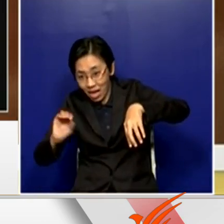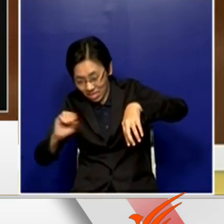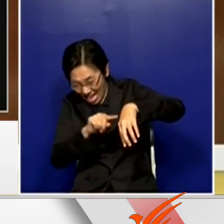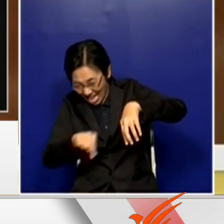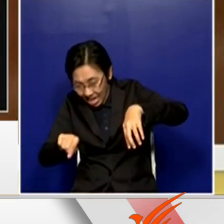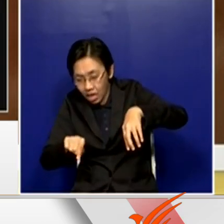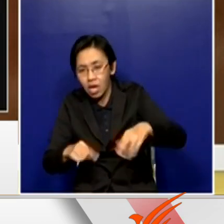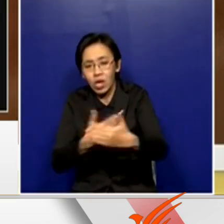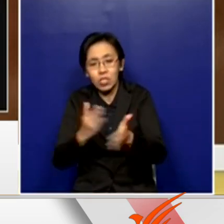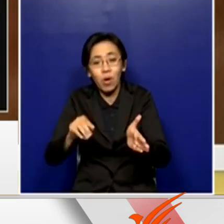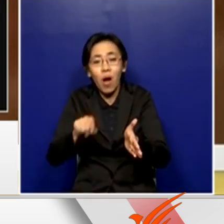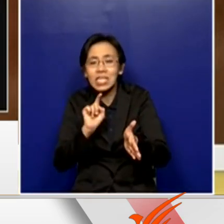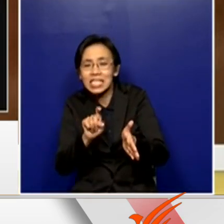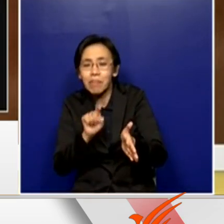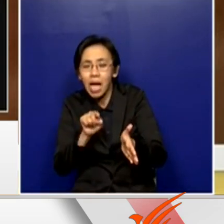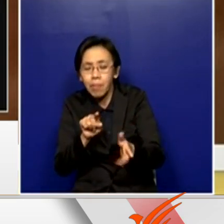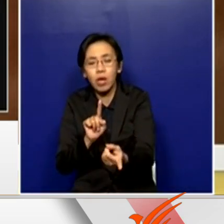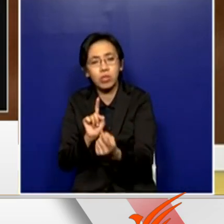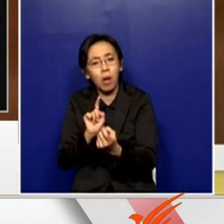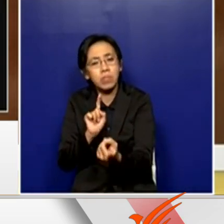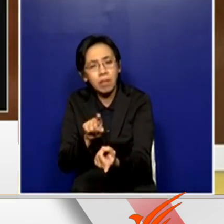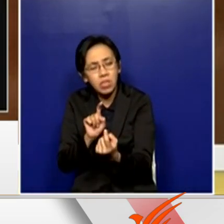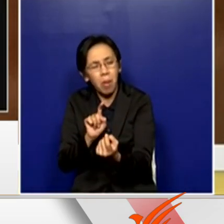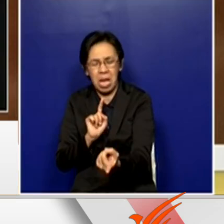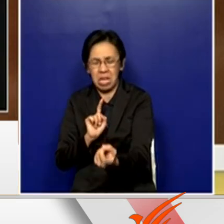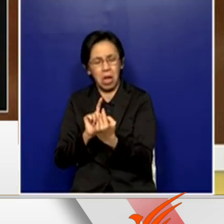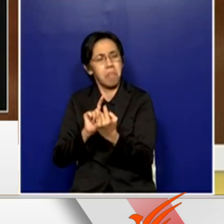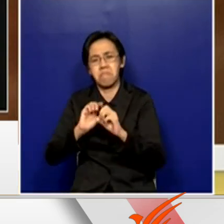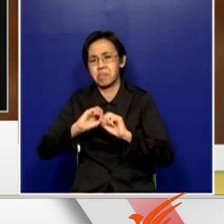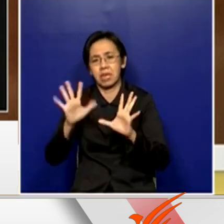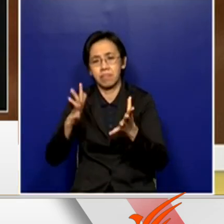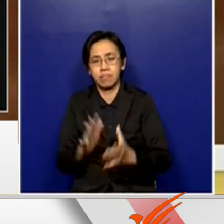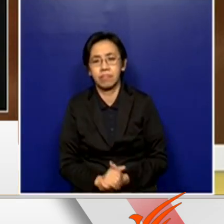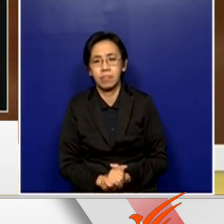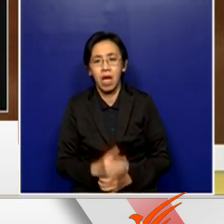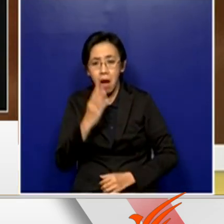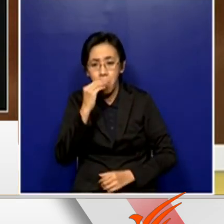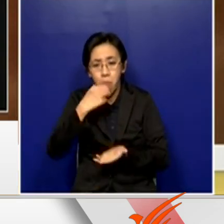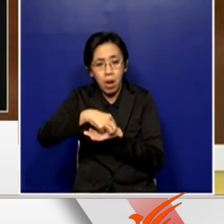ทธิทานคงจำได้ซึง 19ow.ocmpol